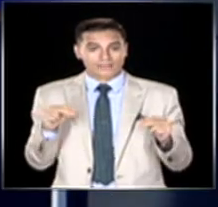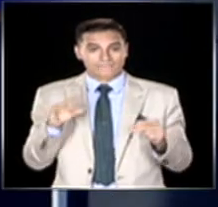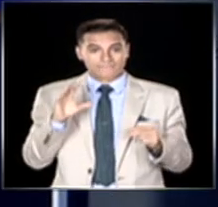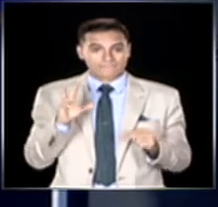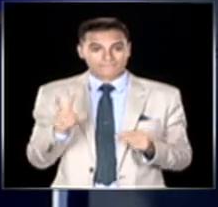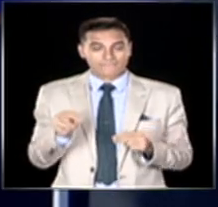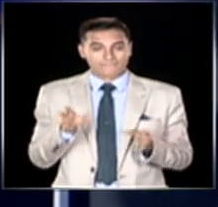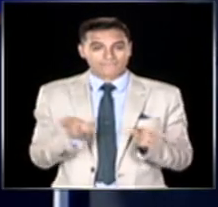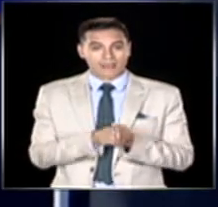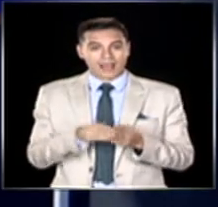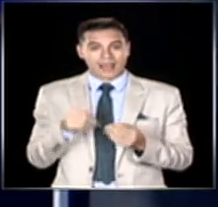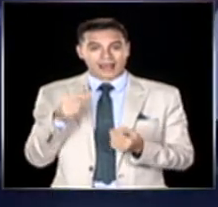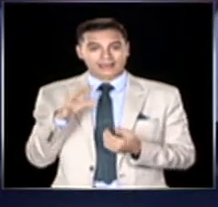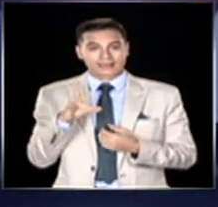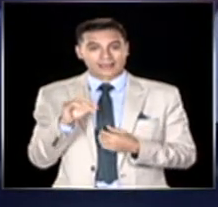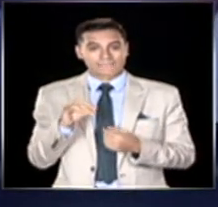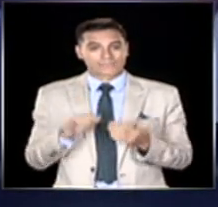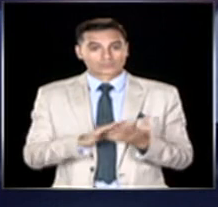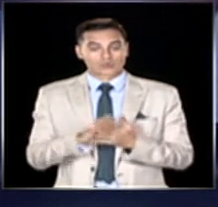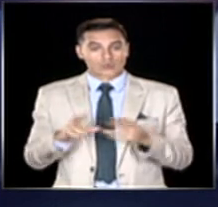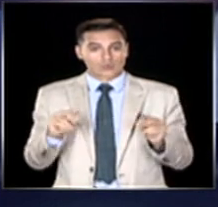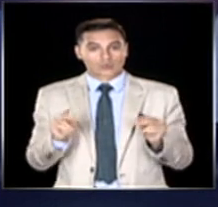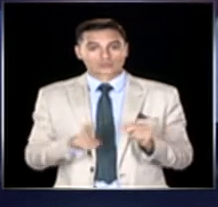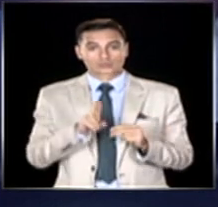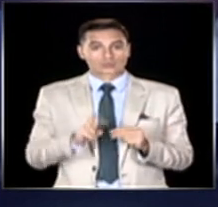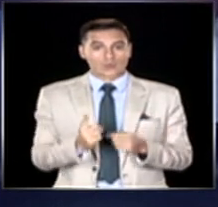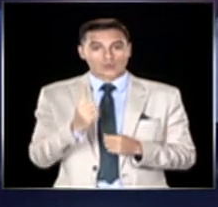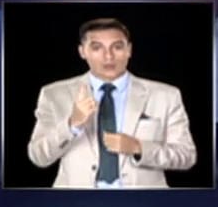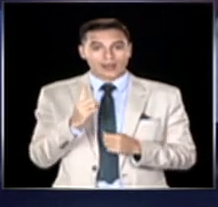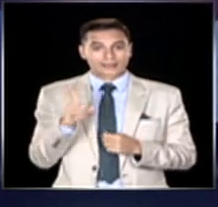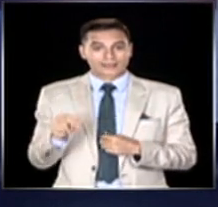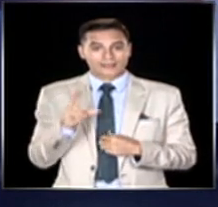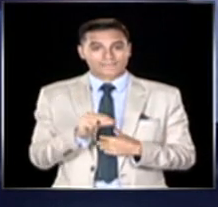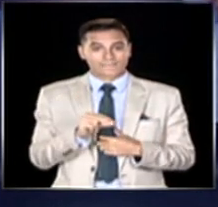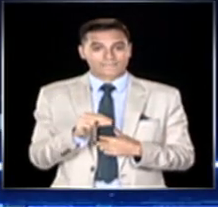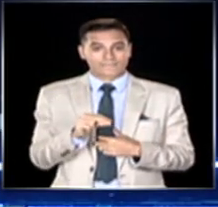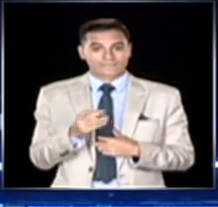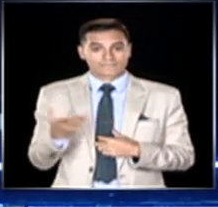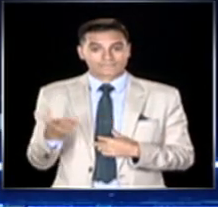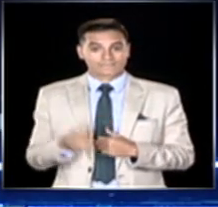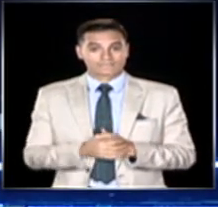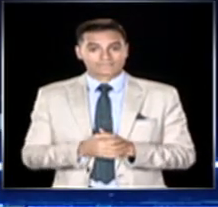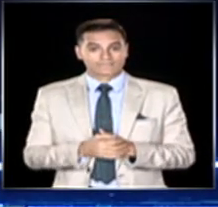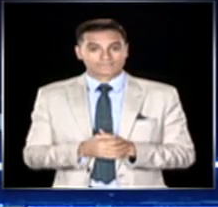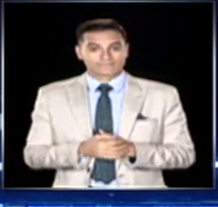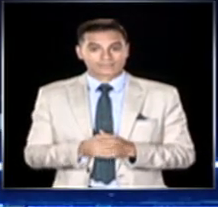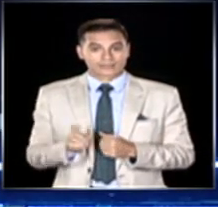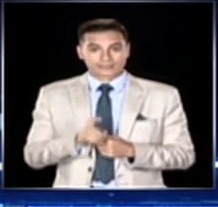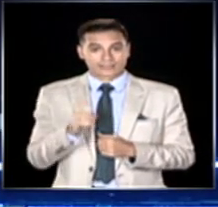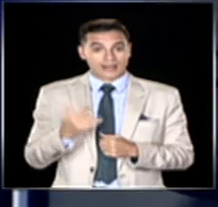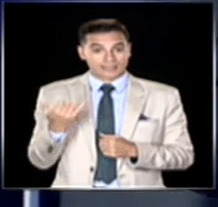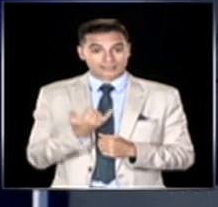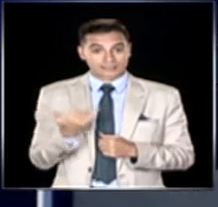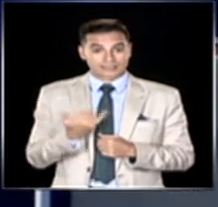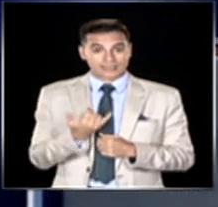مع أدهم هي هي. جاوب على سؤال واحد بس هو كمان. تخيل الأسئلة مش سهلة. الأسئلة سهلة. لا لا